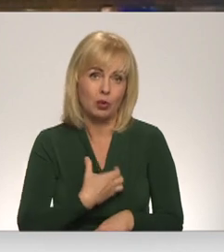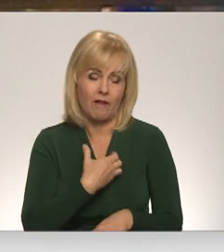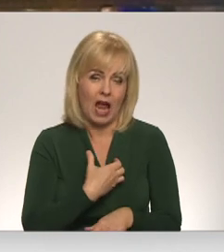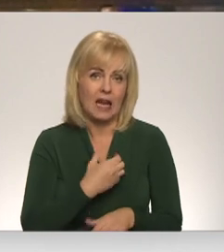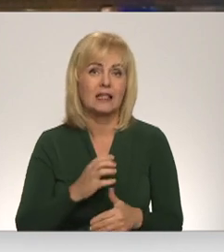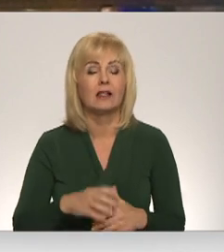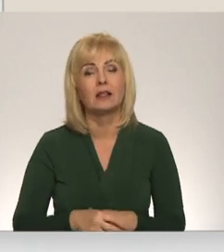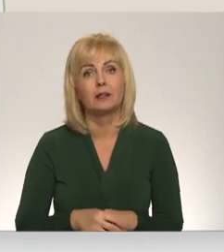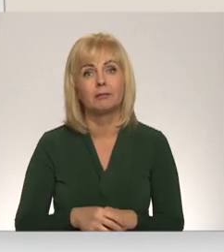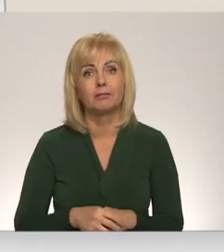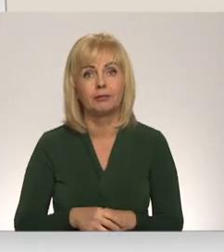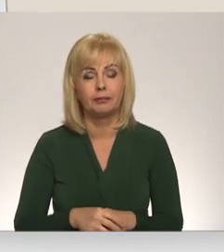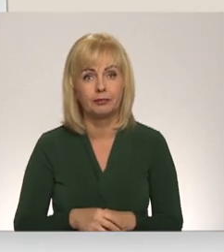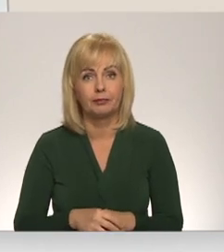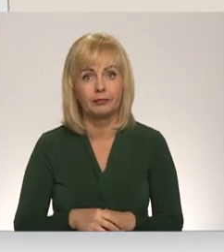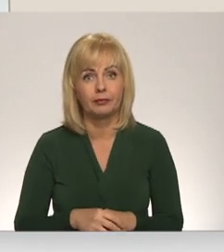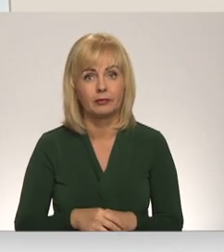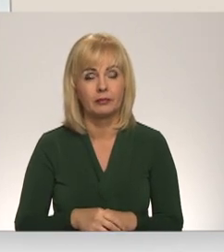Stirāne.